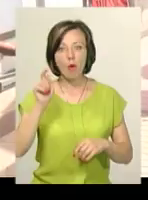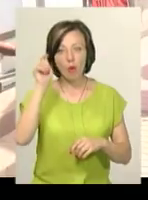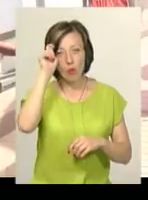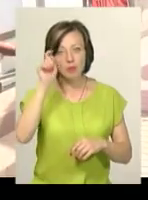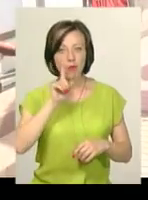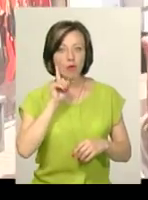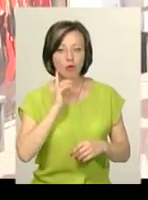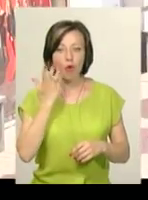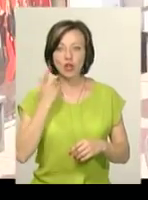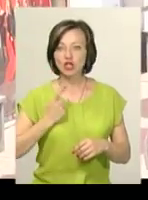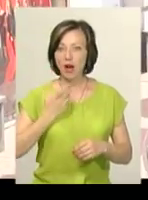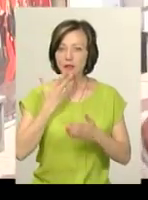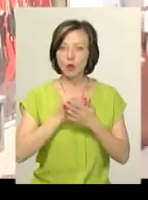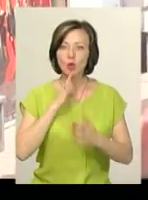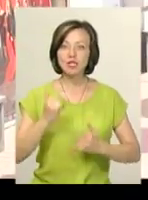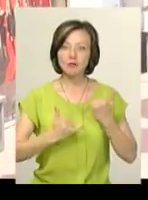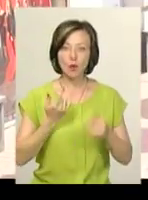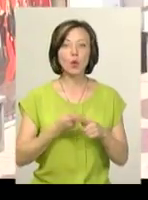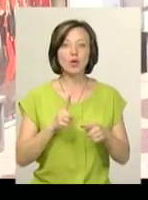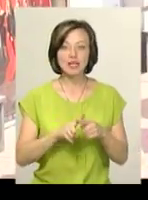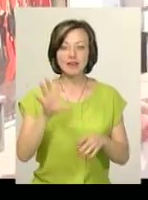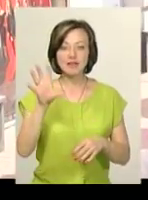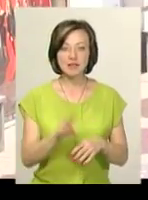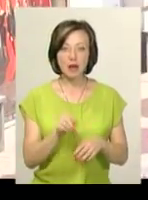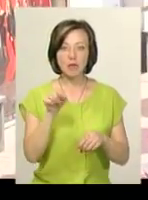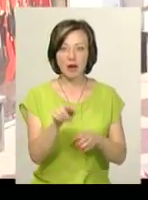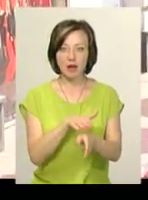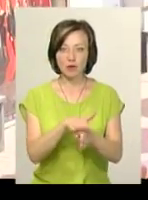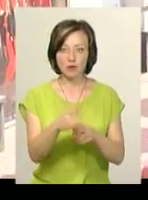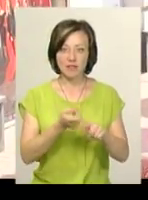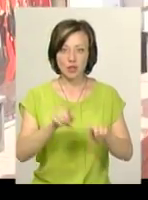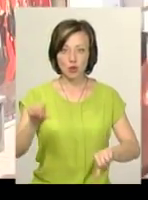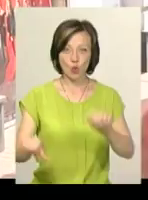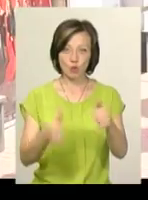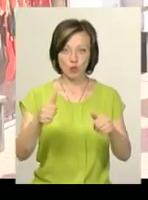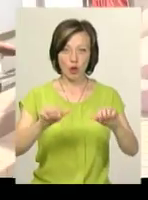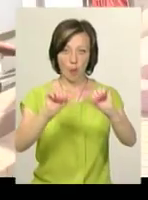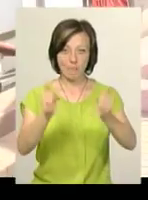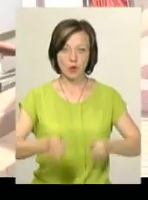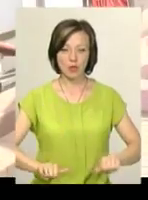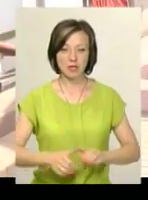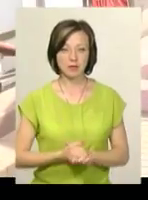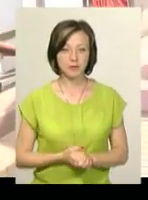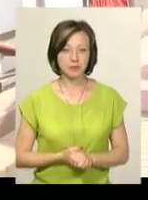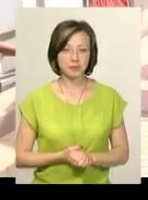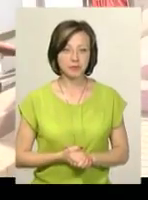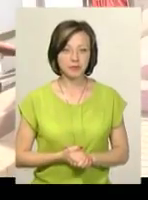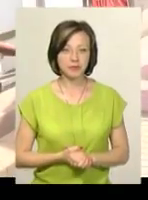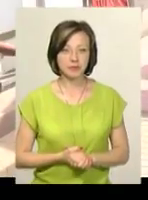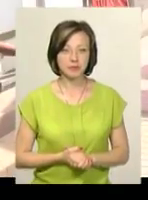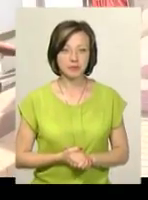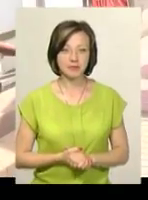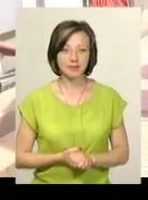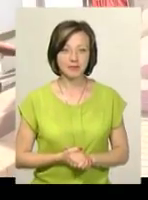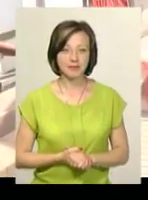хлопця, коли він чекає свою дівчину. Оце все має бути реалізоване у цій скульптурній композиції. Оце все має бути реалізоване у